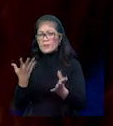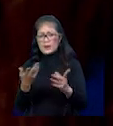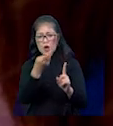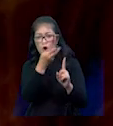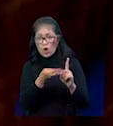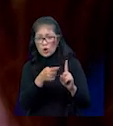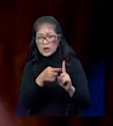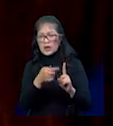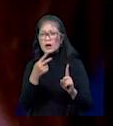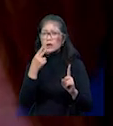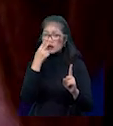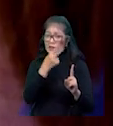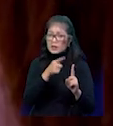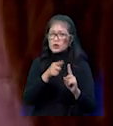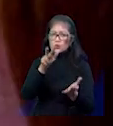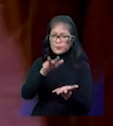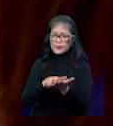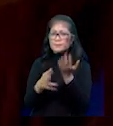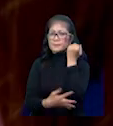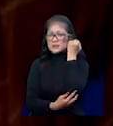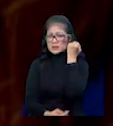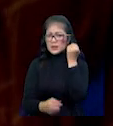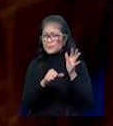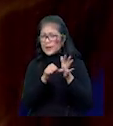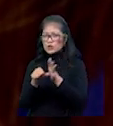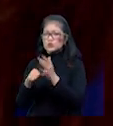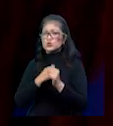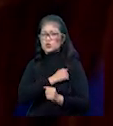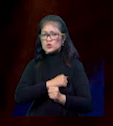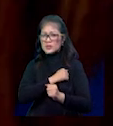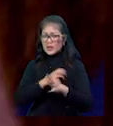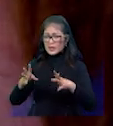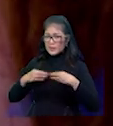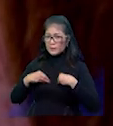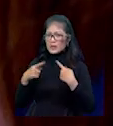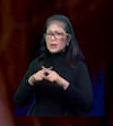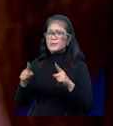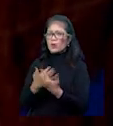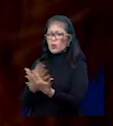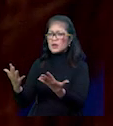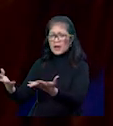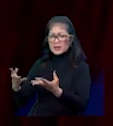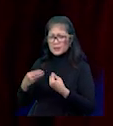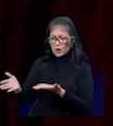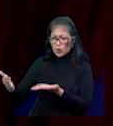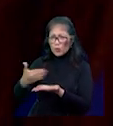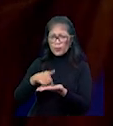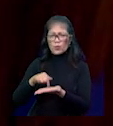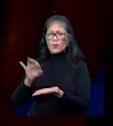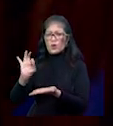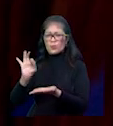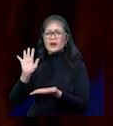sejahtera dan juga menerima bantuan sosial sementara bagi masyarakat yang datangnya belum masuk maka petugas akan melakukan pembaruan data